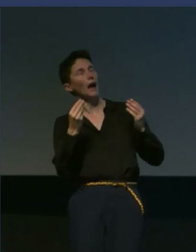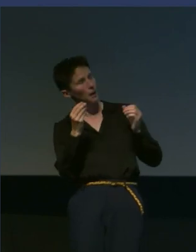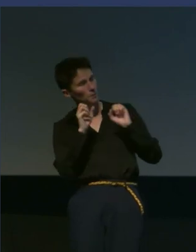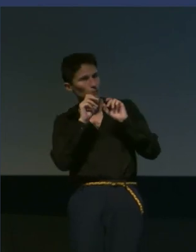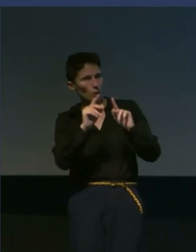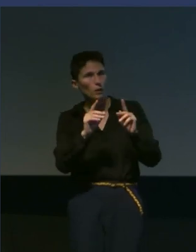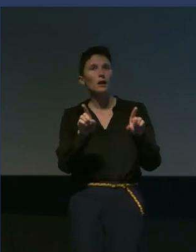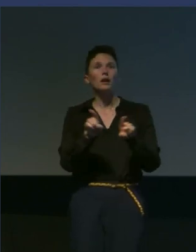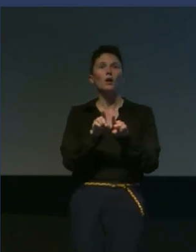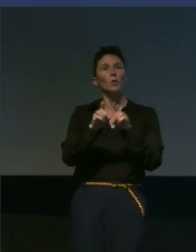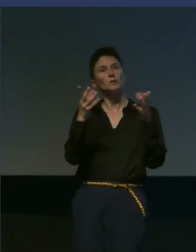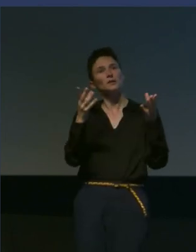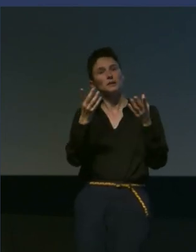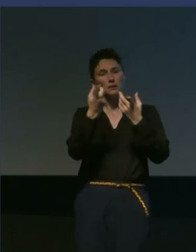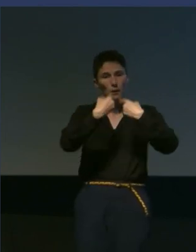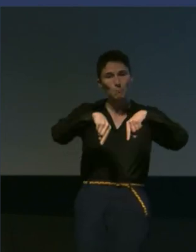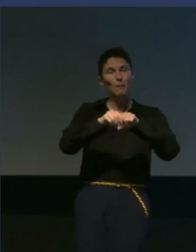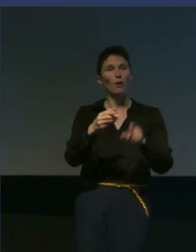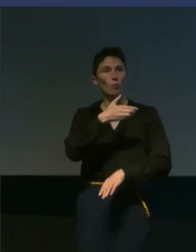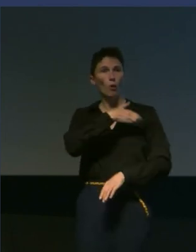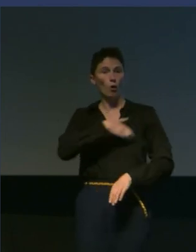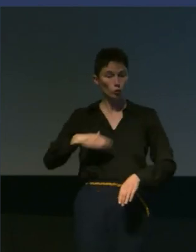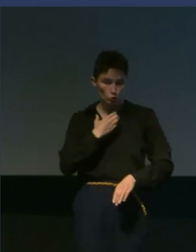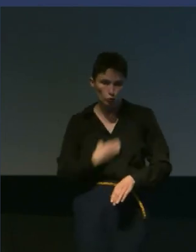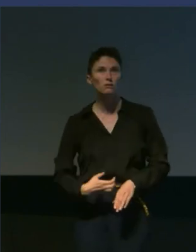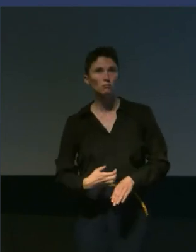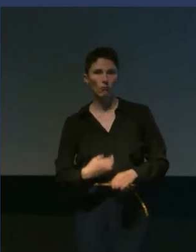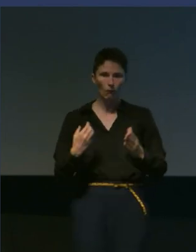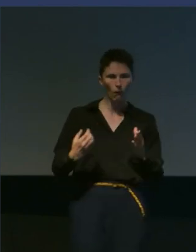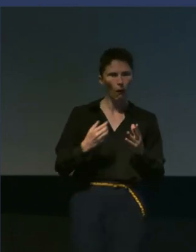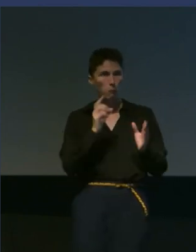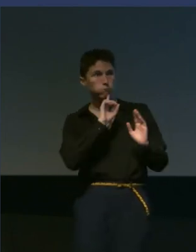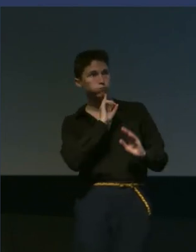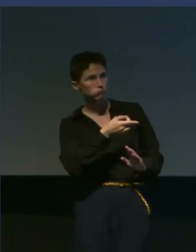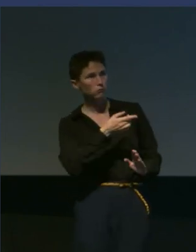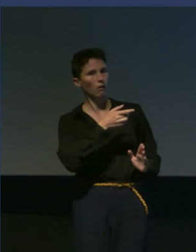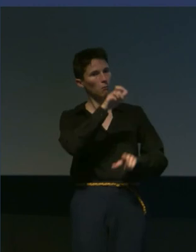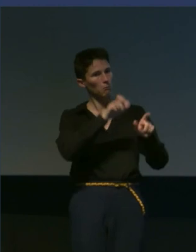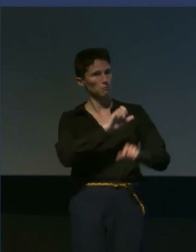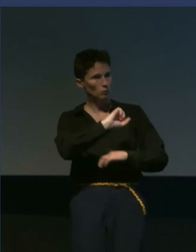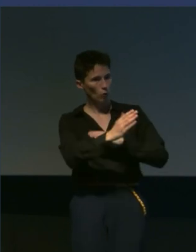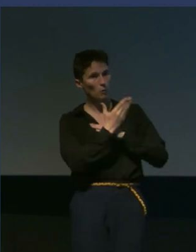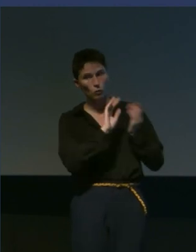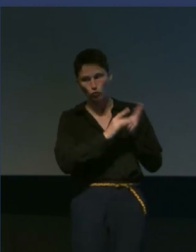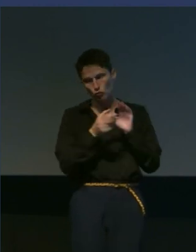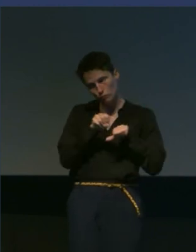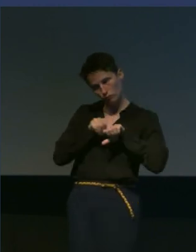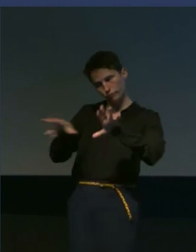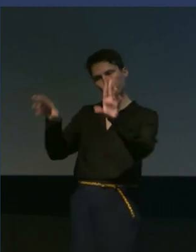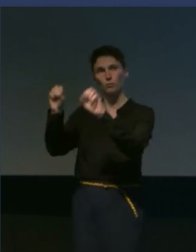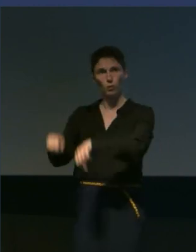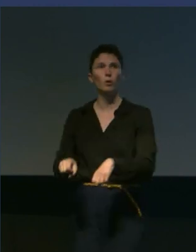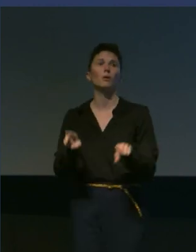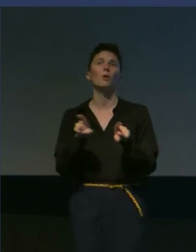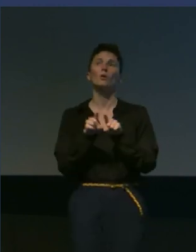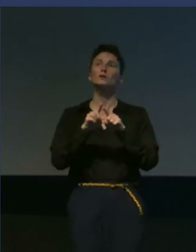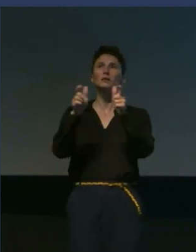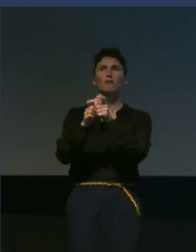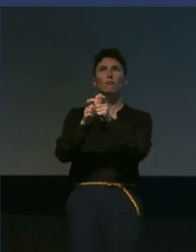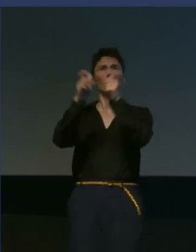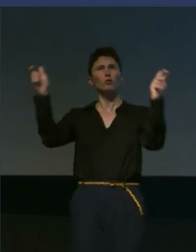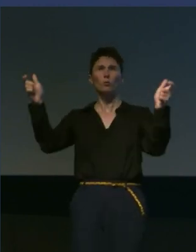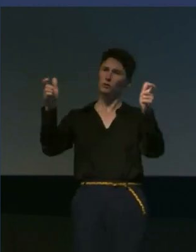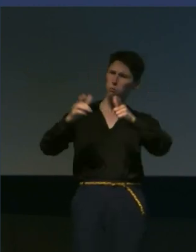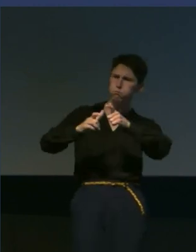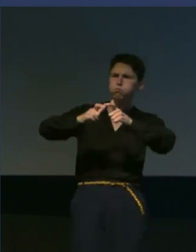Le Parlement suisse en a fait la commande aussi pour tous ses représentants. On a des grosses entreprises ou un